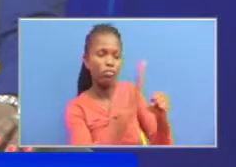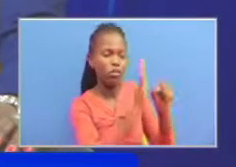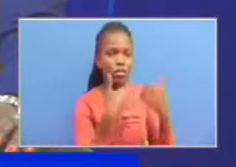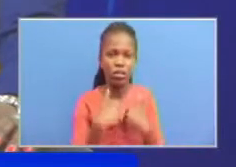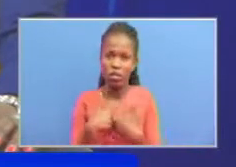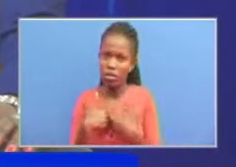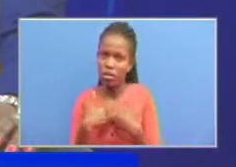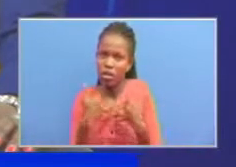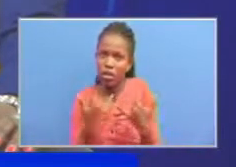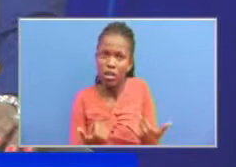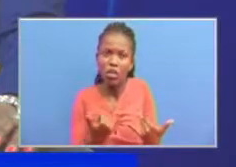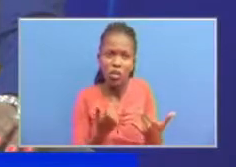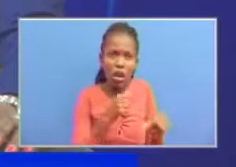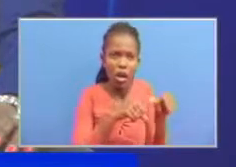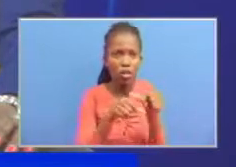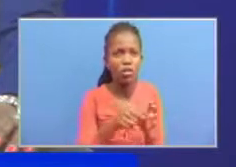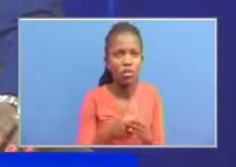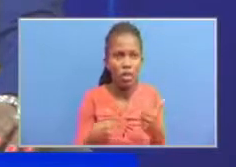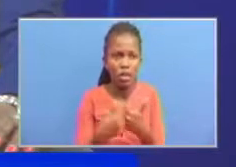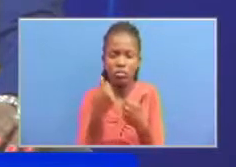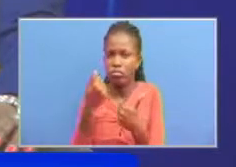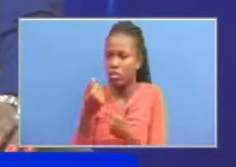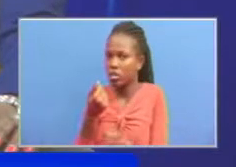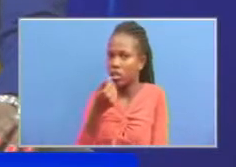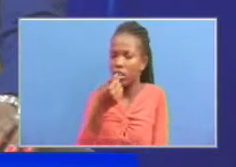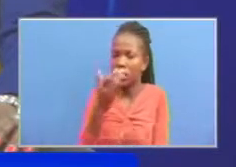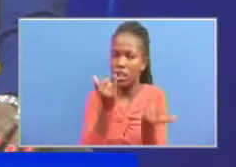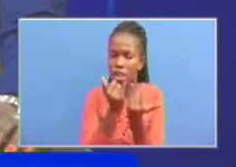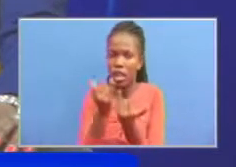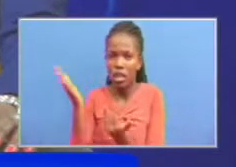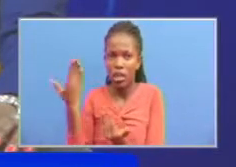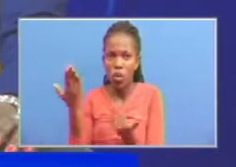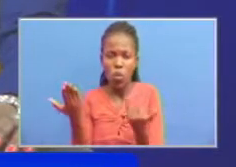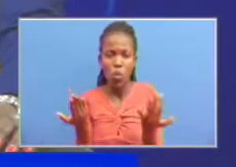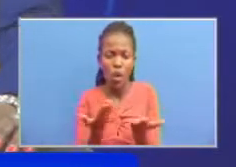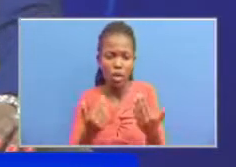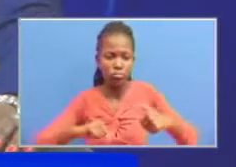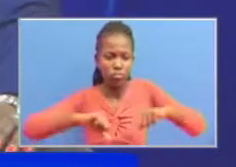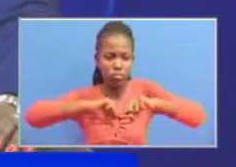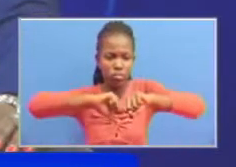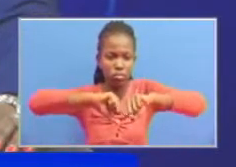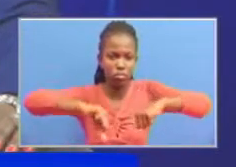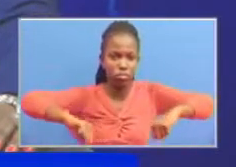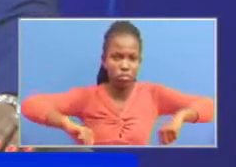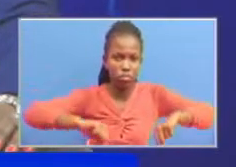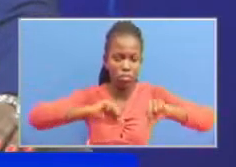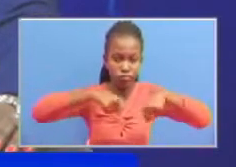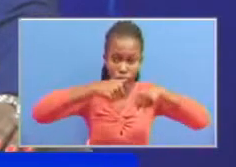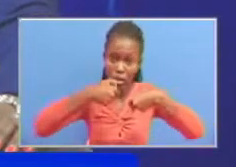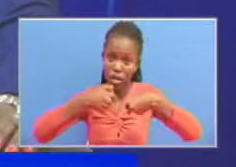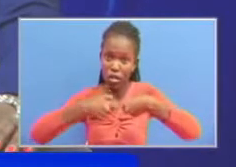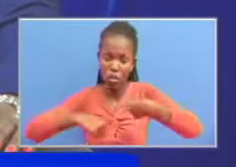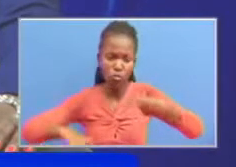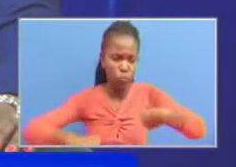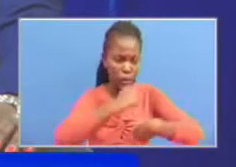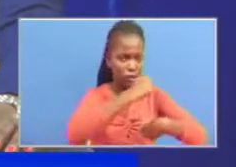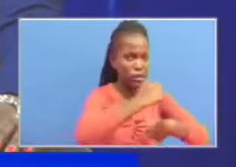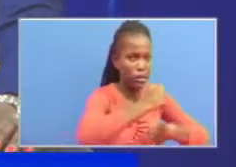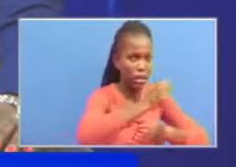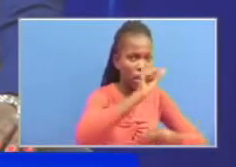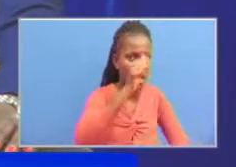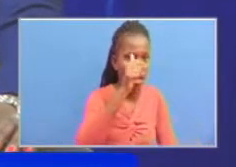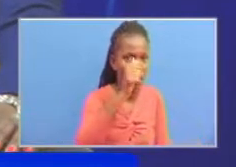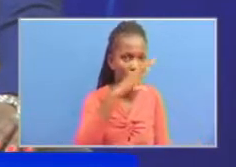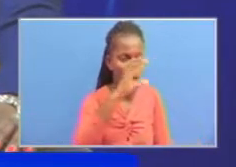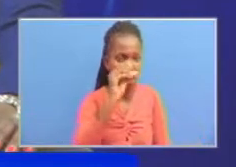Kiko cha mituki na kila ki mbanga ya wadha ndatu Mauvoo vala mutua yumwe wa boda boda unakimiwe ningali ya kinatua sako na